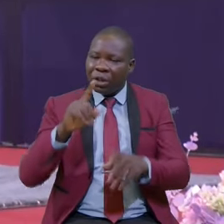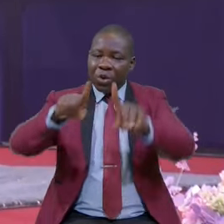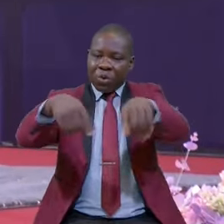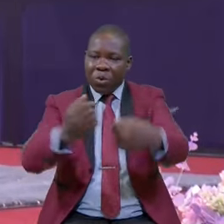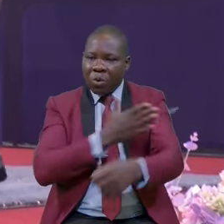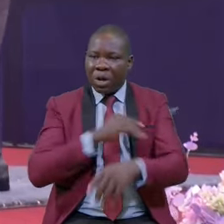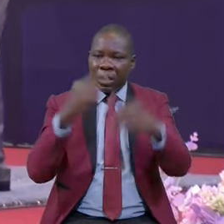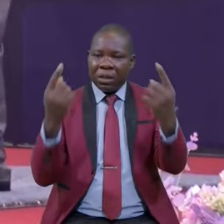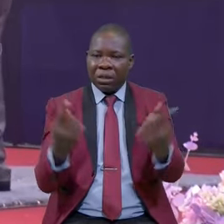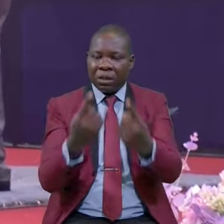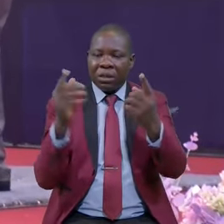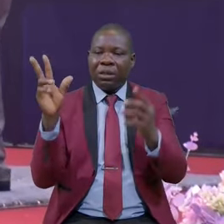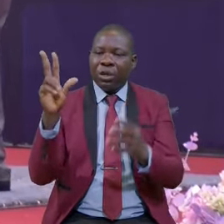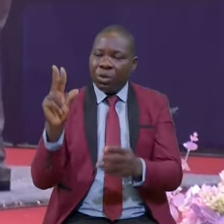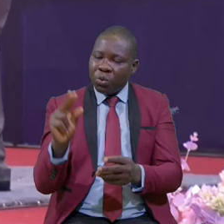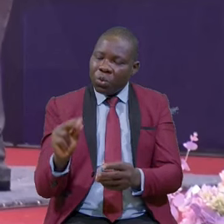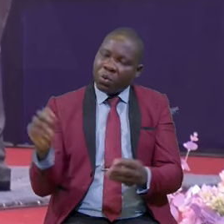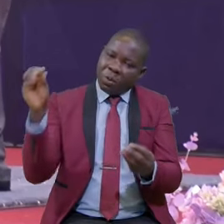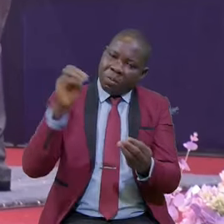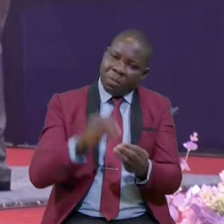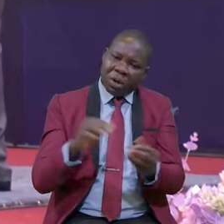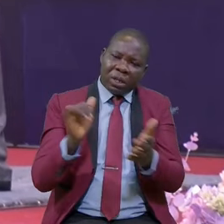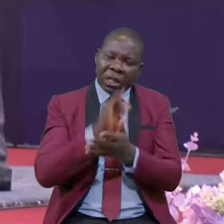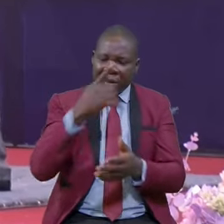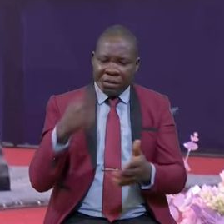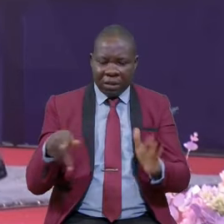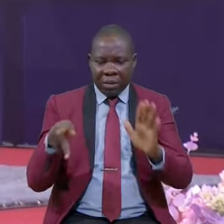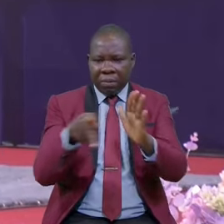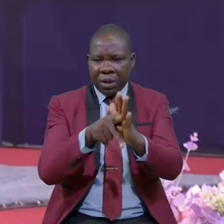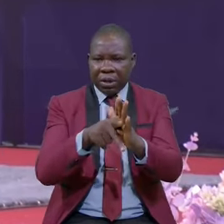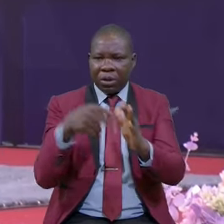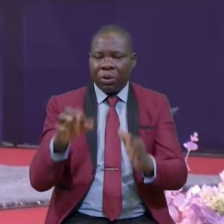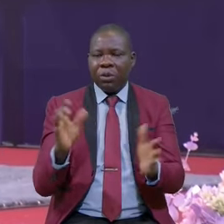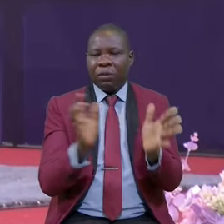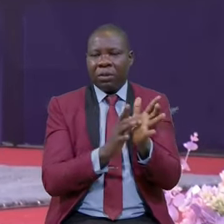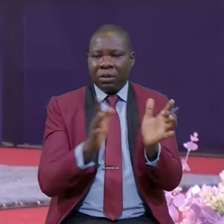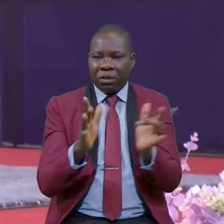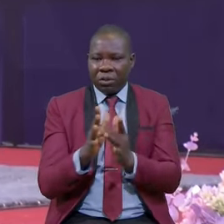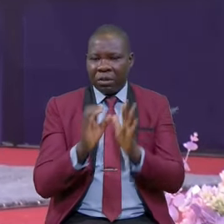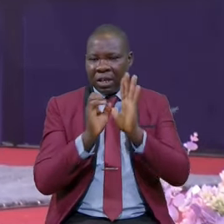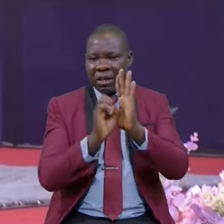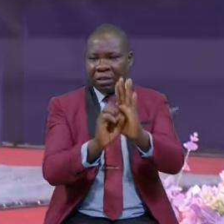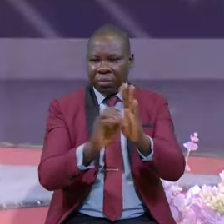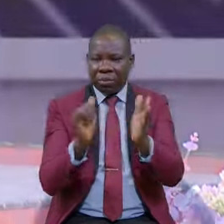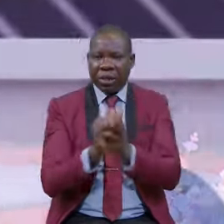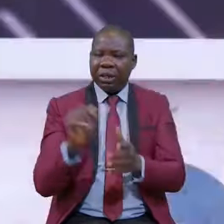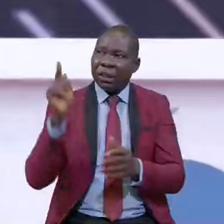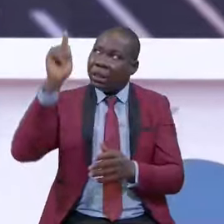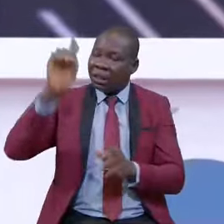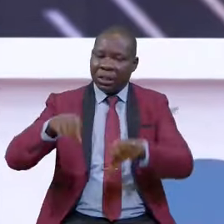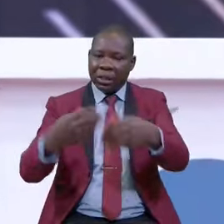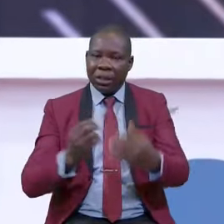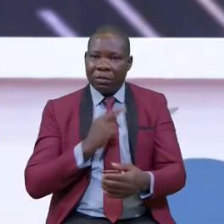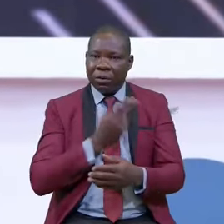Jésus-Christ. Ça, c'est le modèle de Jésus-Christ. Il a prêché librement, il a prêché pleinement. Sixièmement, il a prêché